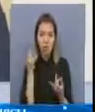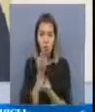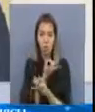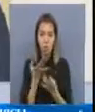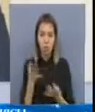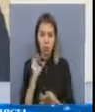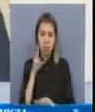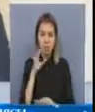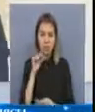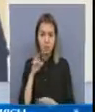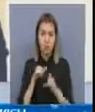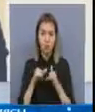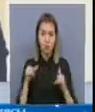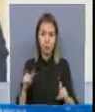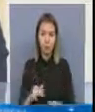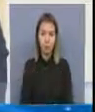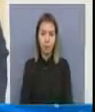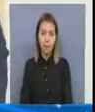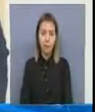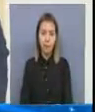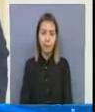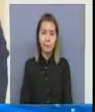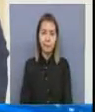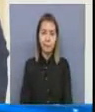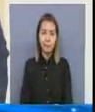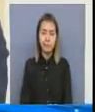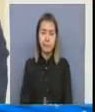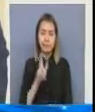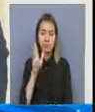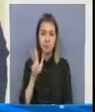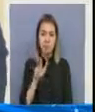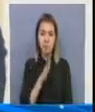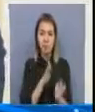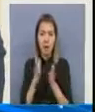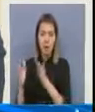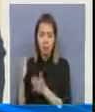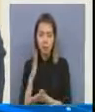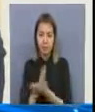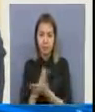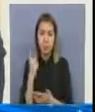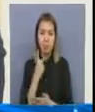ұлттық қазынаны дәріптеу, яғни үш бағыттан тұрады. Біріншісі